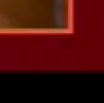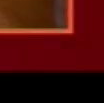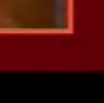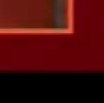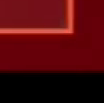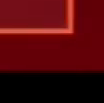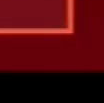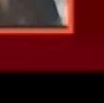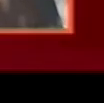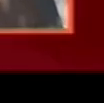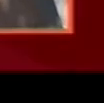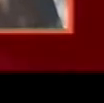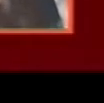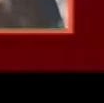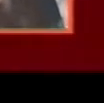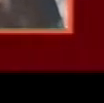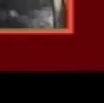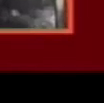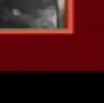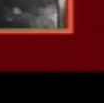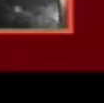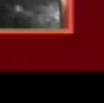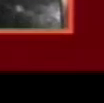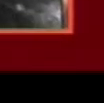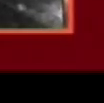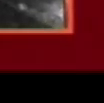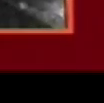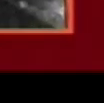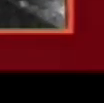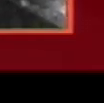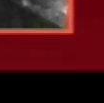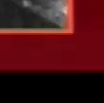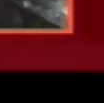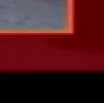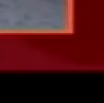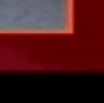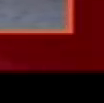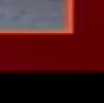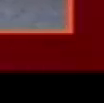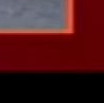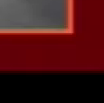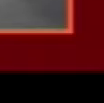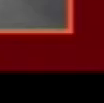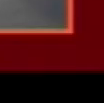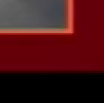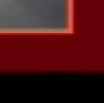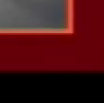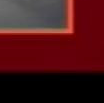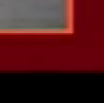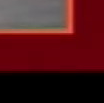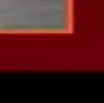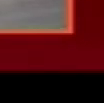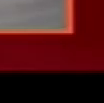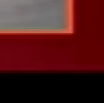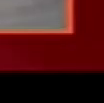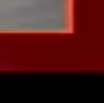освіти. Волонтери проєкту «Тостер», який здійснює громадська організація «Доступно.UA», завершили перевірку Тернополя